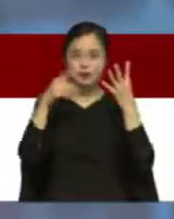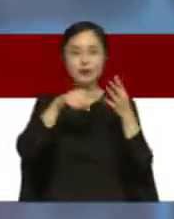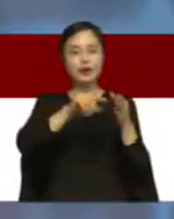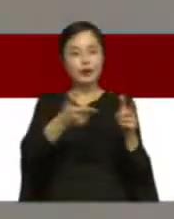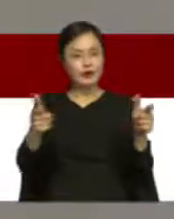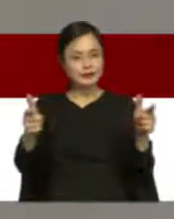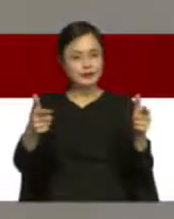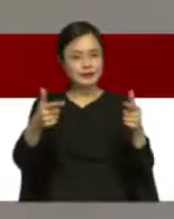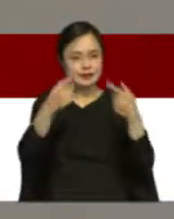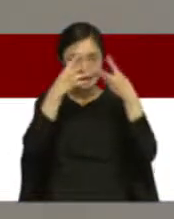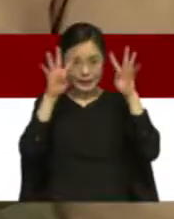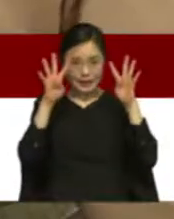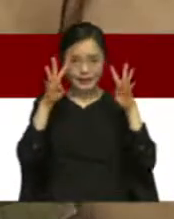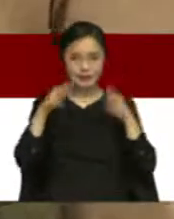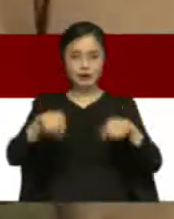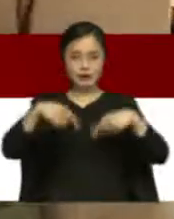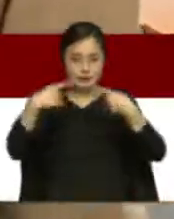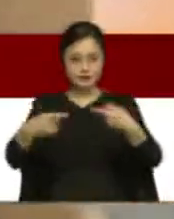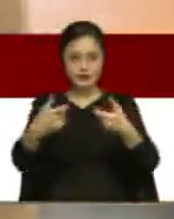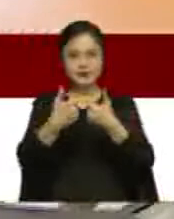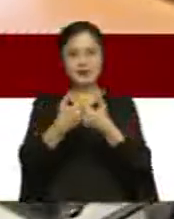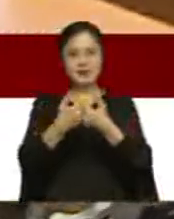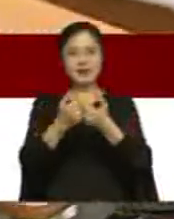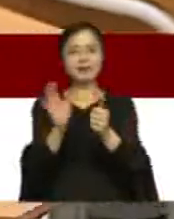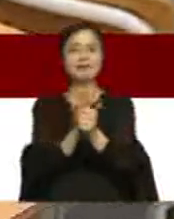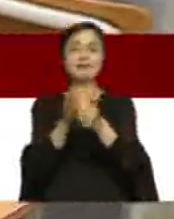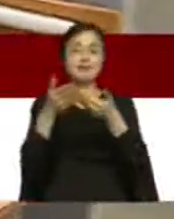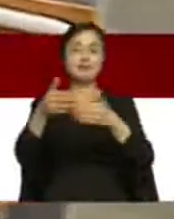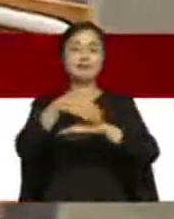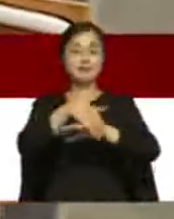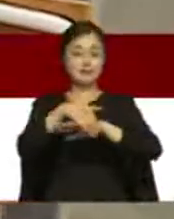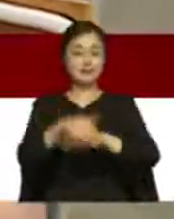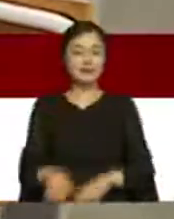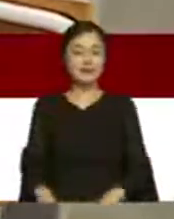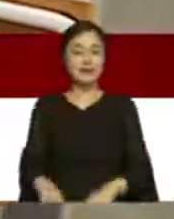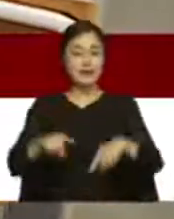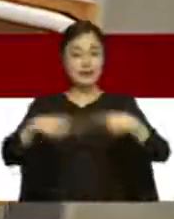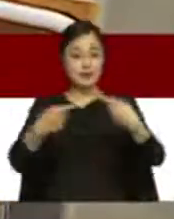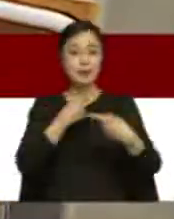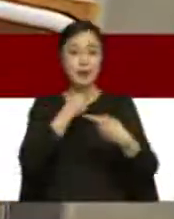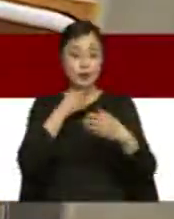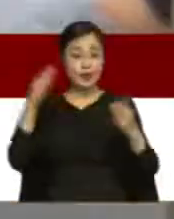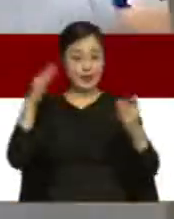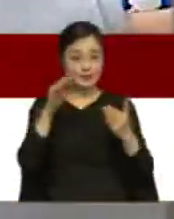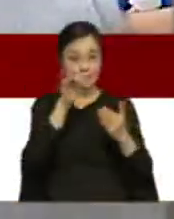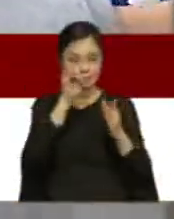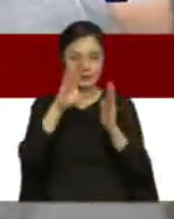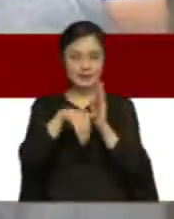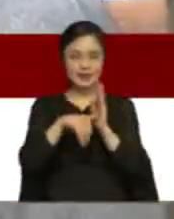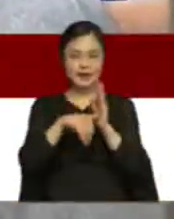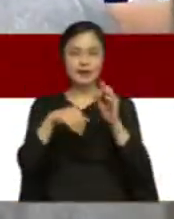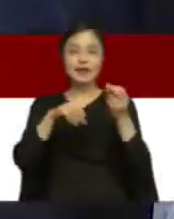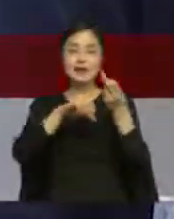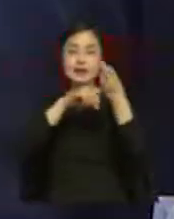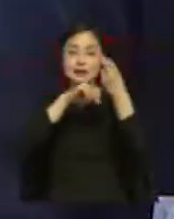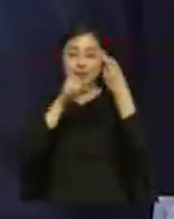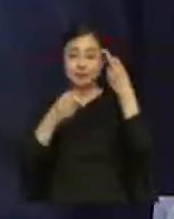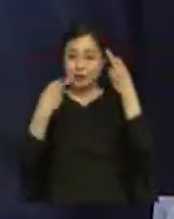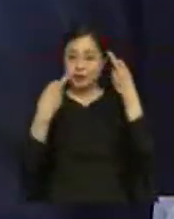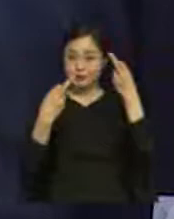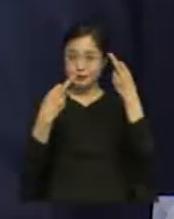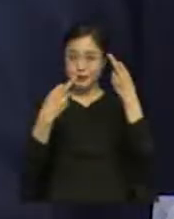개인별로 1대1 진로 상담을 진행할 예정입니다. 참여를 원하는 수험생은 12일 오전 10시부터